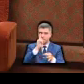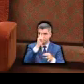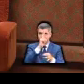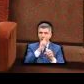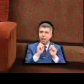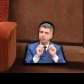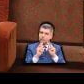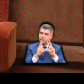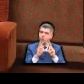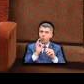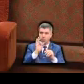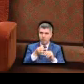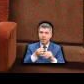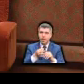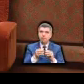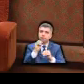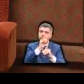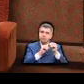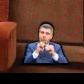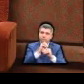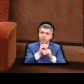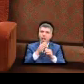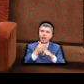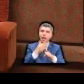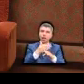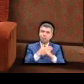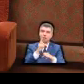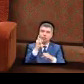الاخيره على هذا المشروع الميثاق قبل نهايه شهر دجنبير. وشكرا.